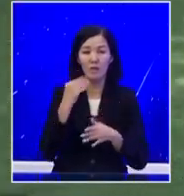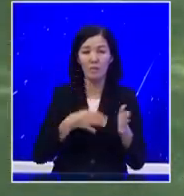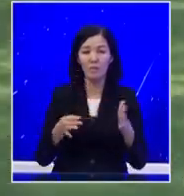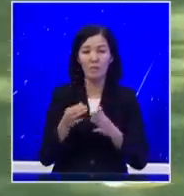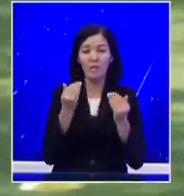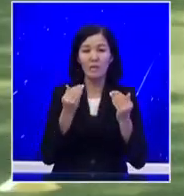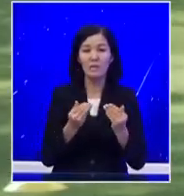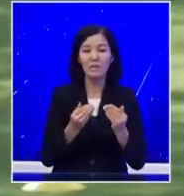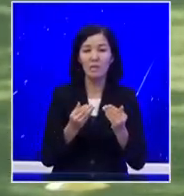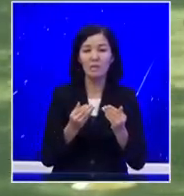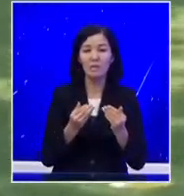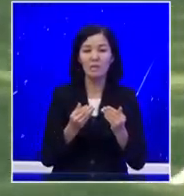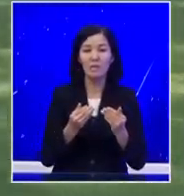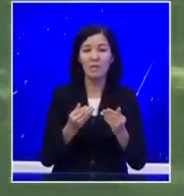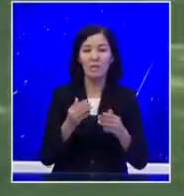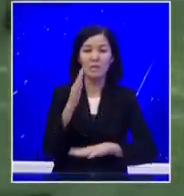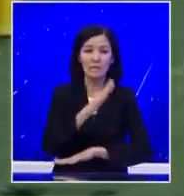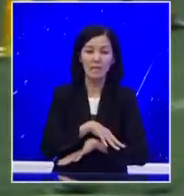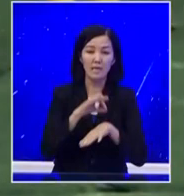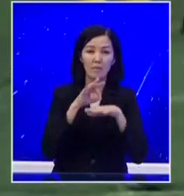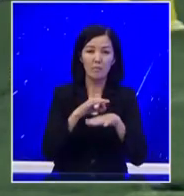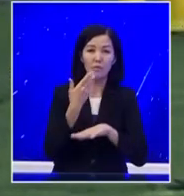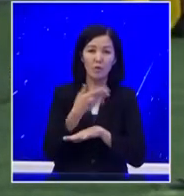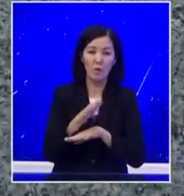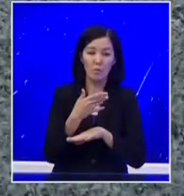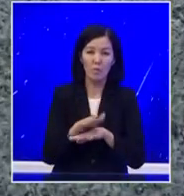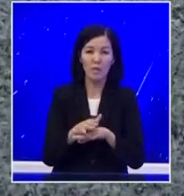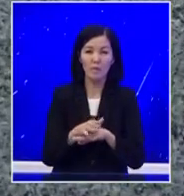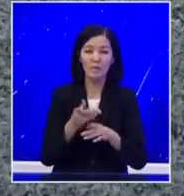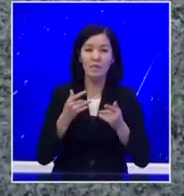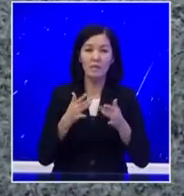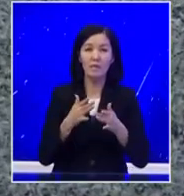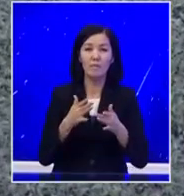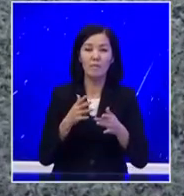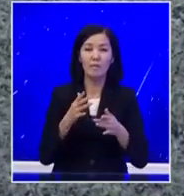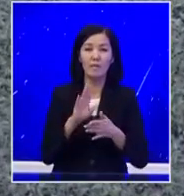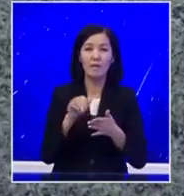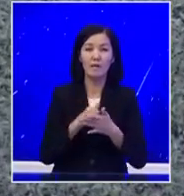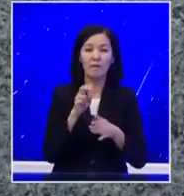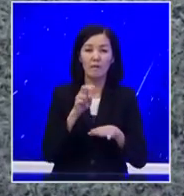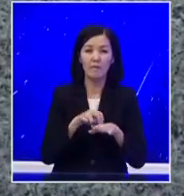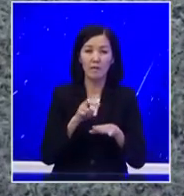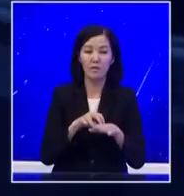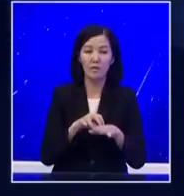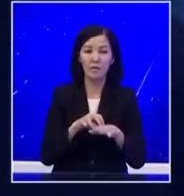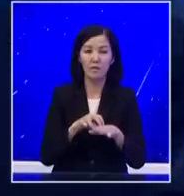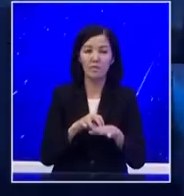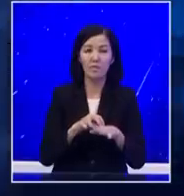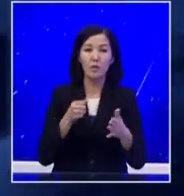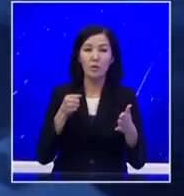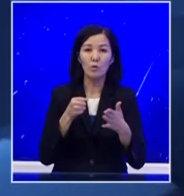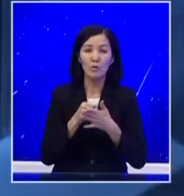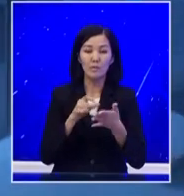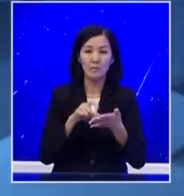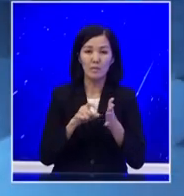сейчас период пандемии занятия будут проводиться на открытом воздухе такого требования санитарных врачей зал дети перейдут с наступлением холодов алексей цой